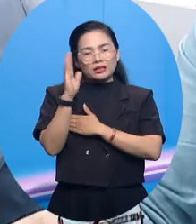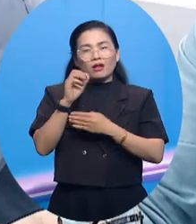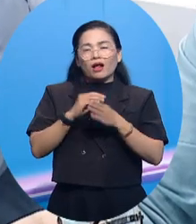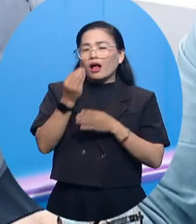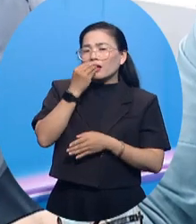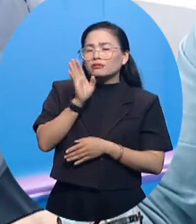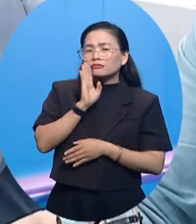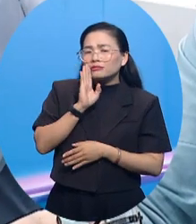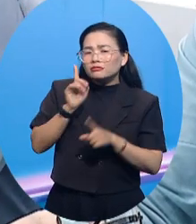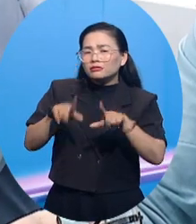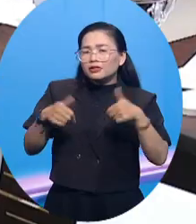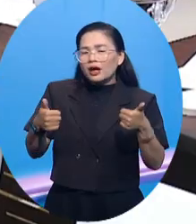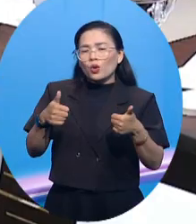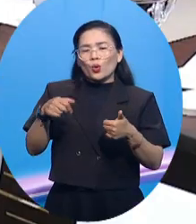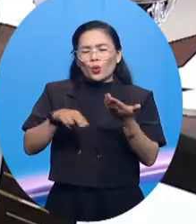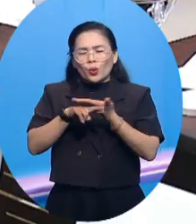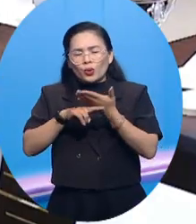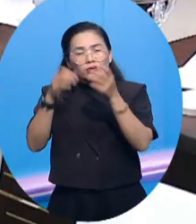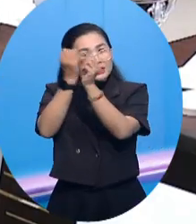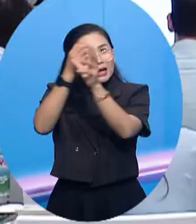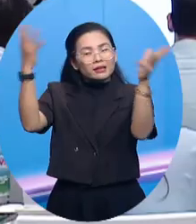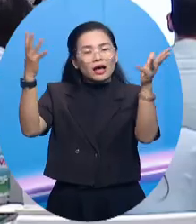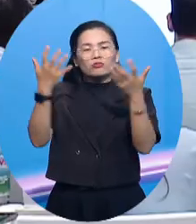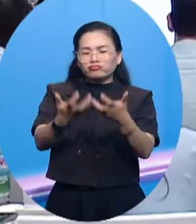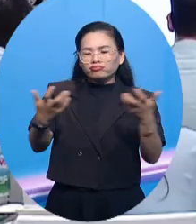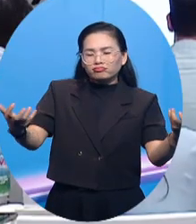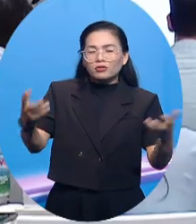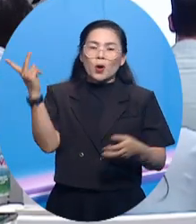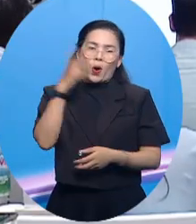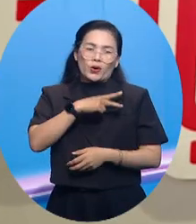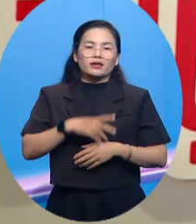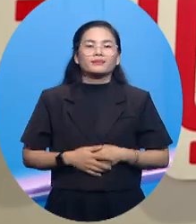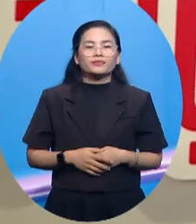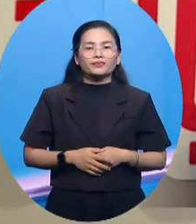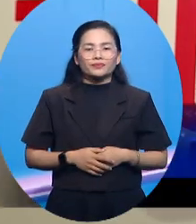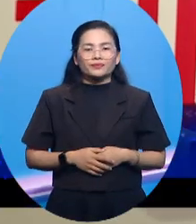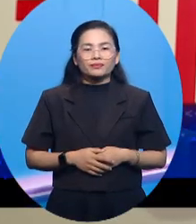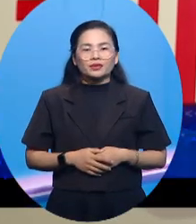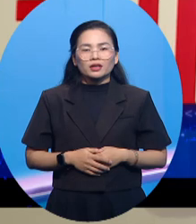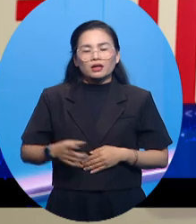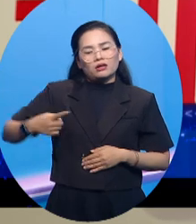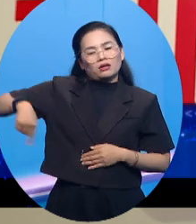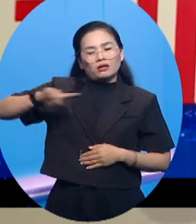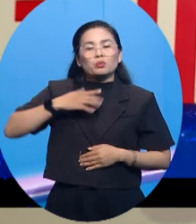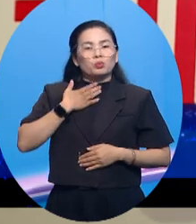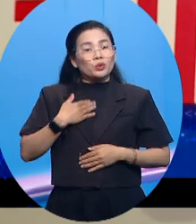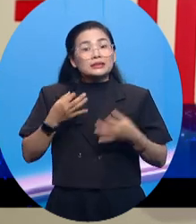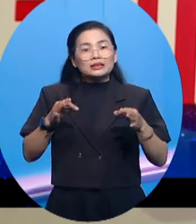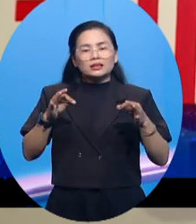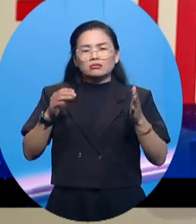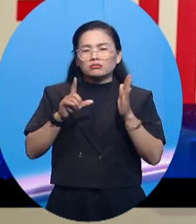mới mẻ từ biến tấu nguyên liệu địa phương sáng tạo các món ăn ngon thì năm nay mình Nâng tầm cái bản đồ ẩm thực lên phiên bản